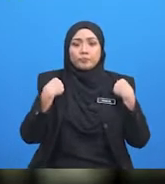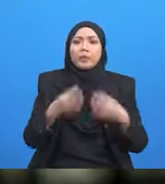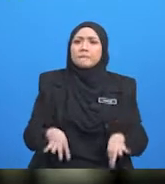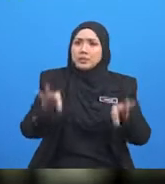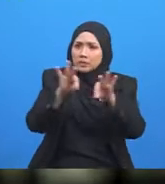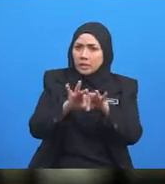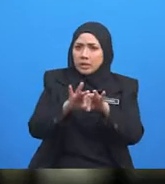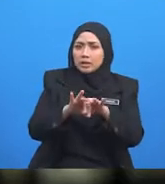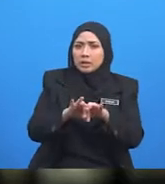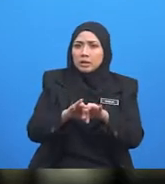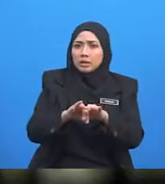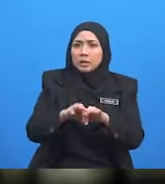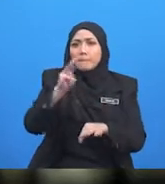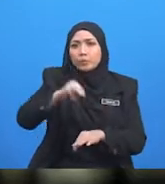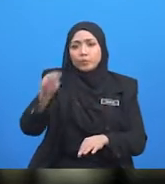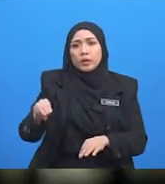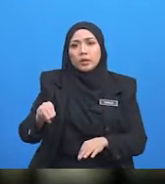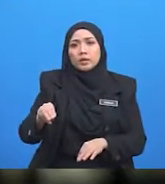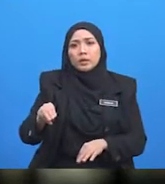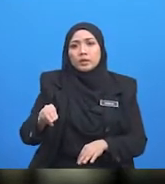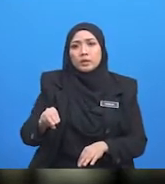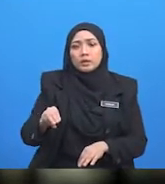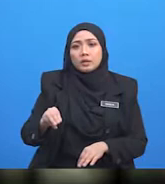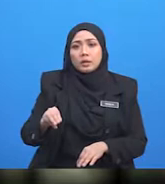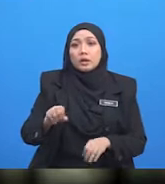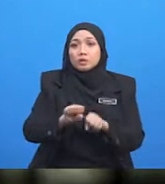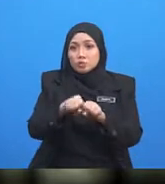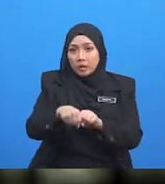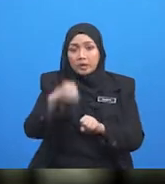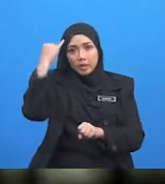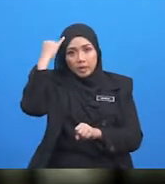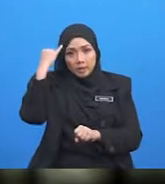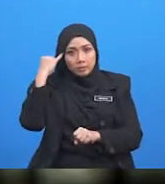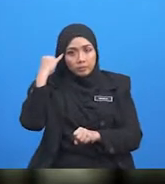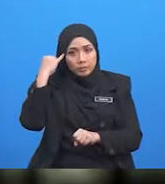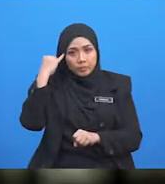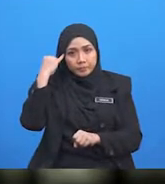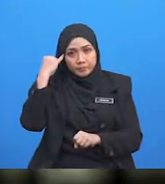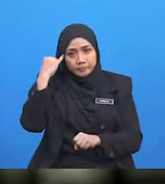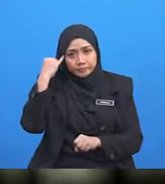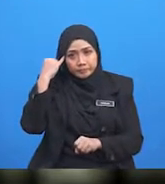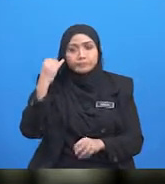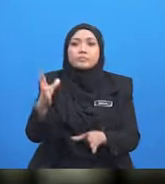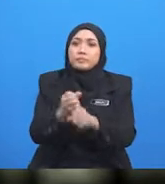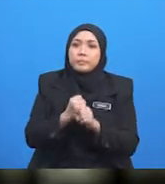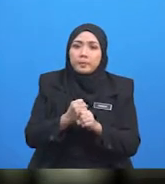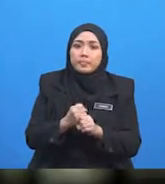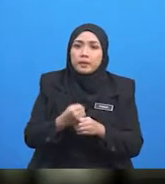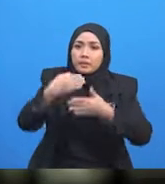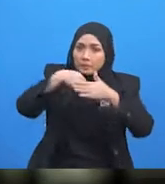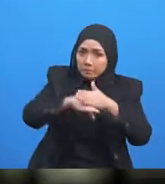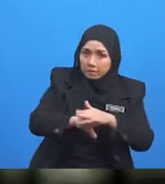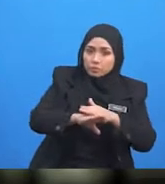murid menghayati pengajaran ini agar ilmu daripada medium komsas ini dapat